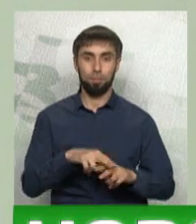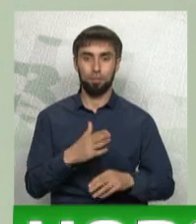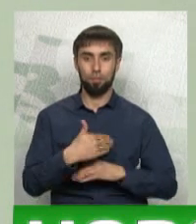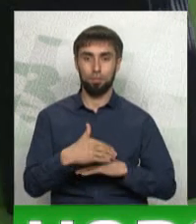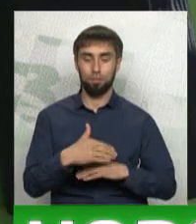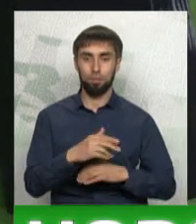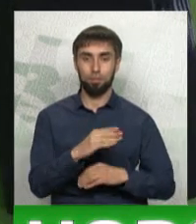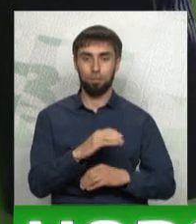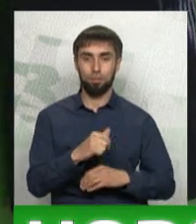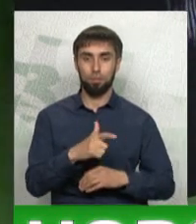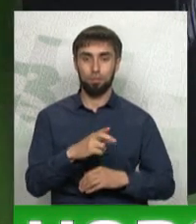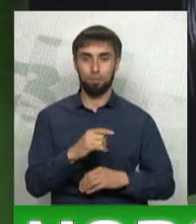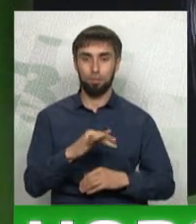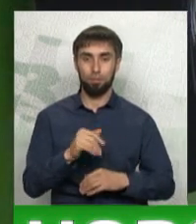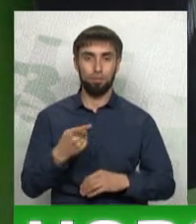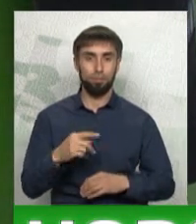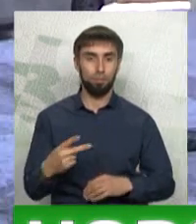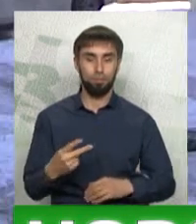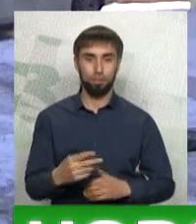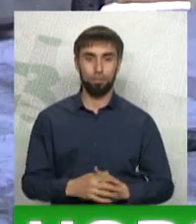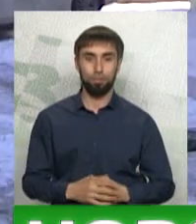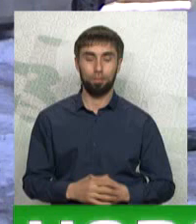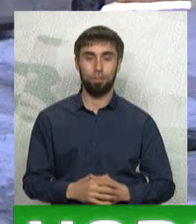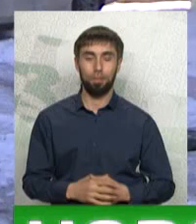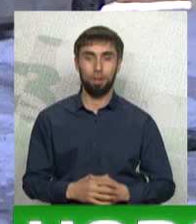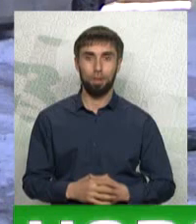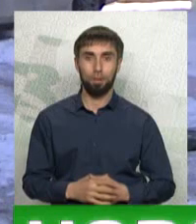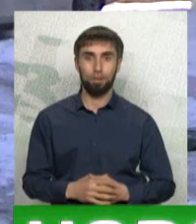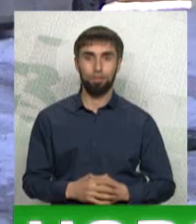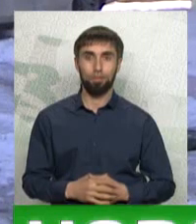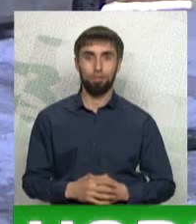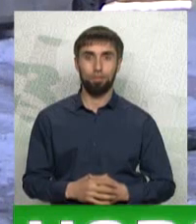по адресу Джабагиева, дом 2. Идрис Ижиев, Асхаб Белакиев, Новости 24.